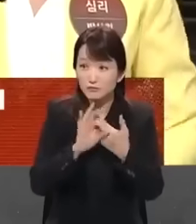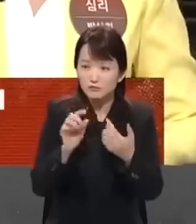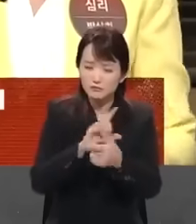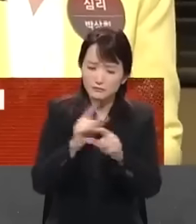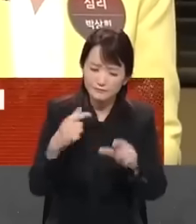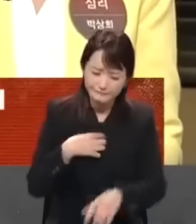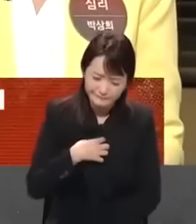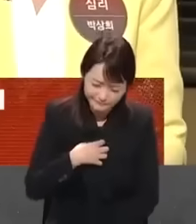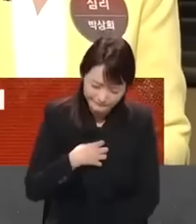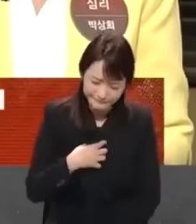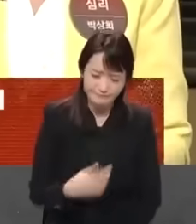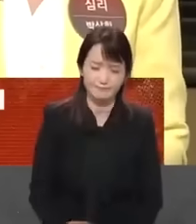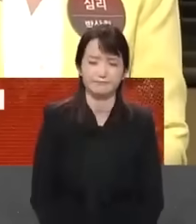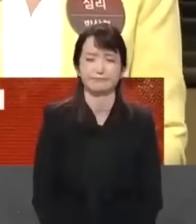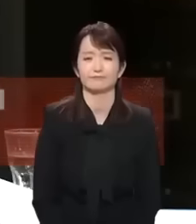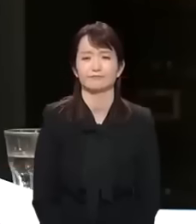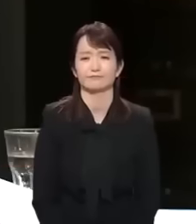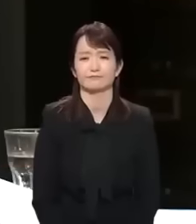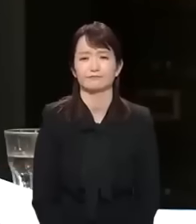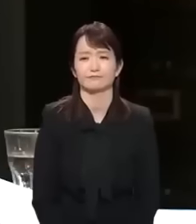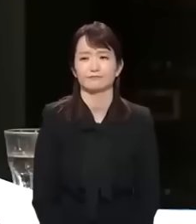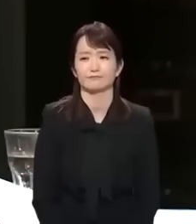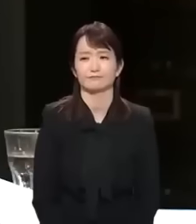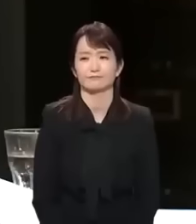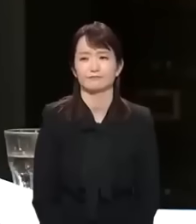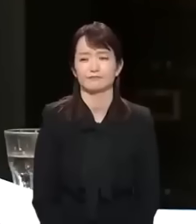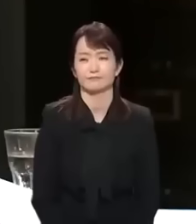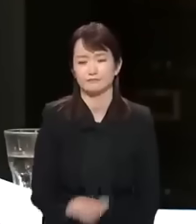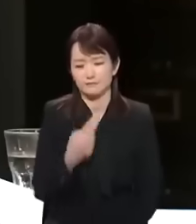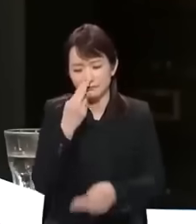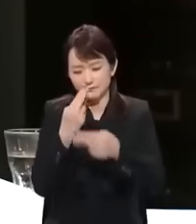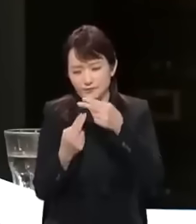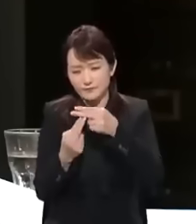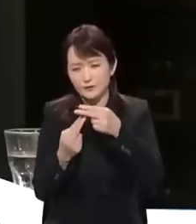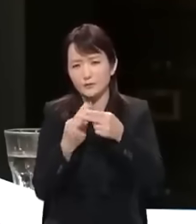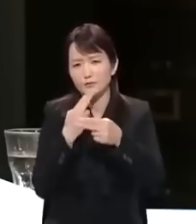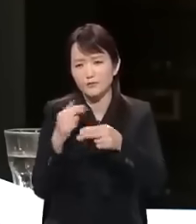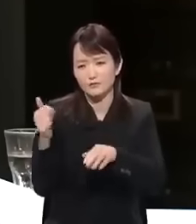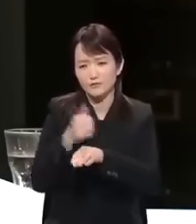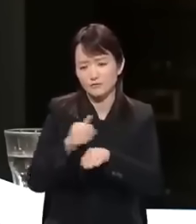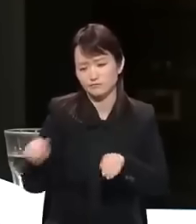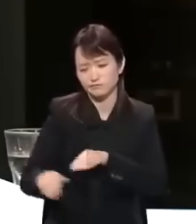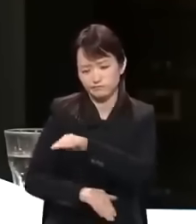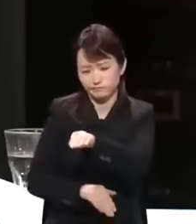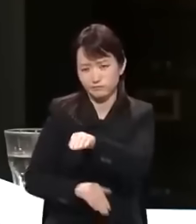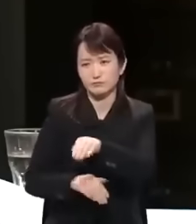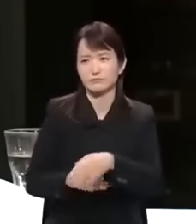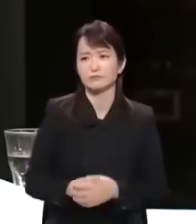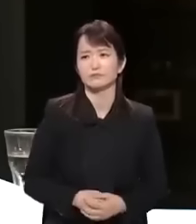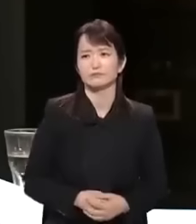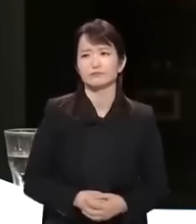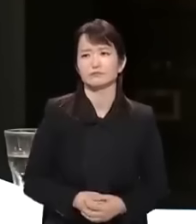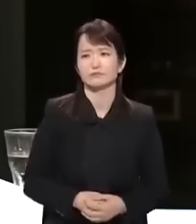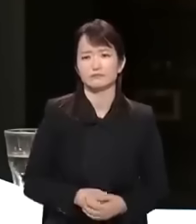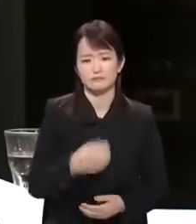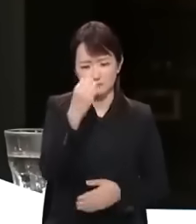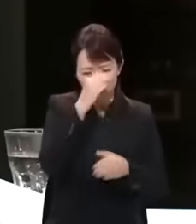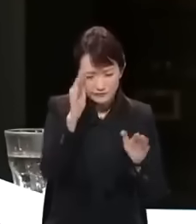가지로 걱정스럽습니다 무보 아니 이러면 그